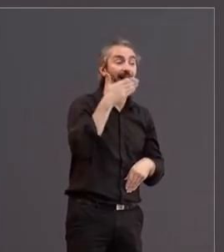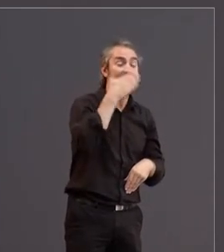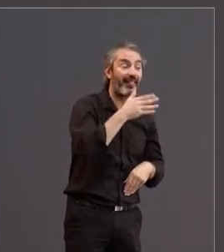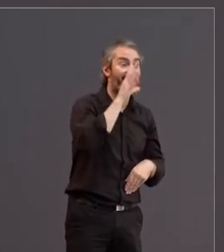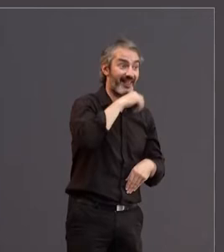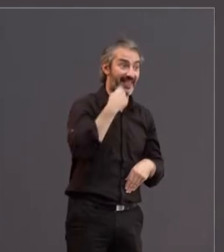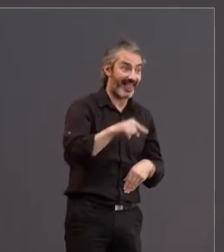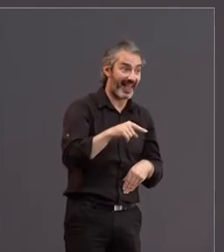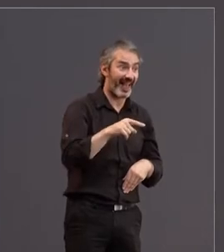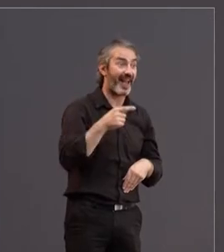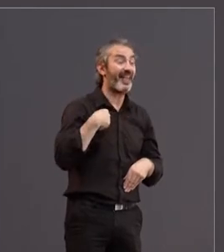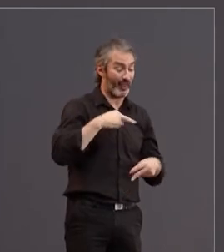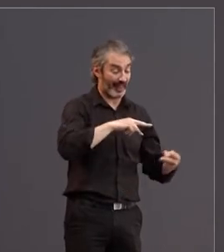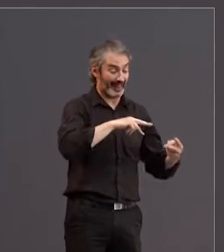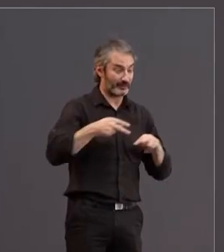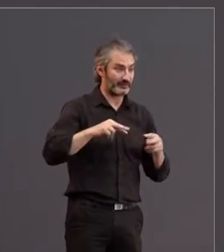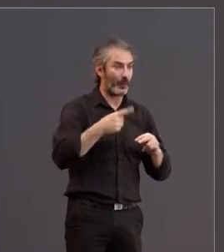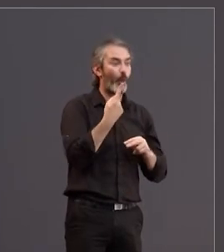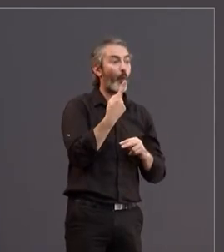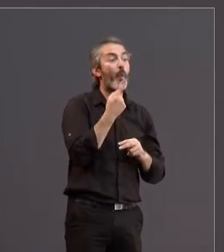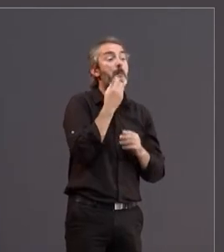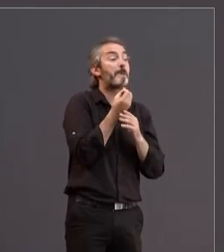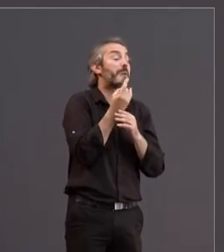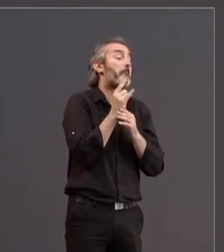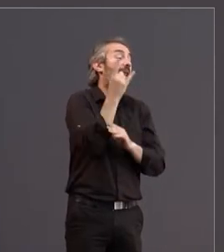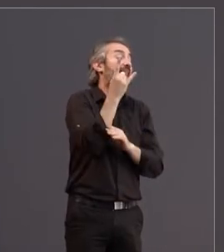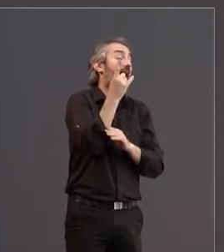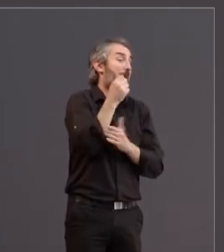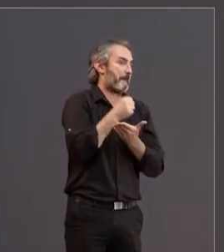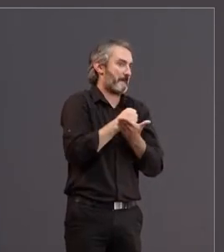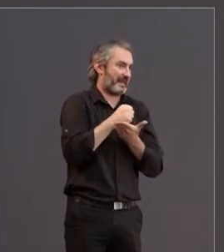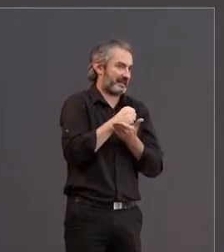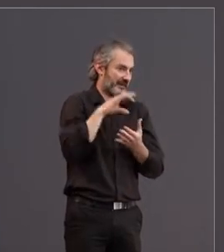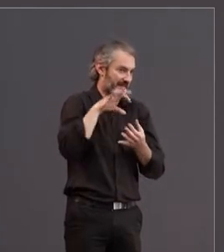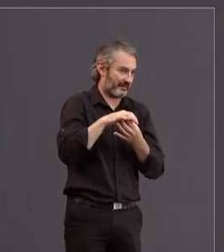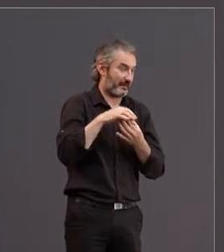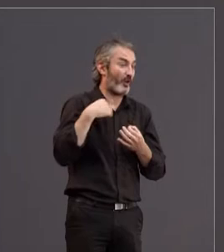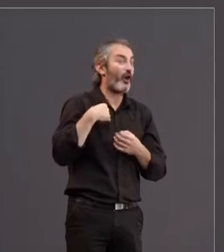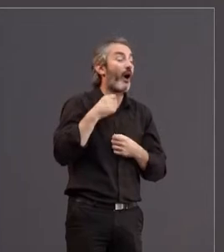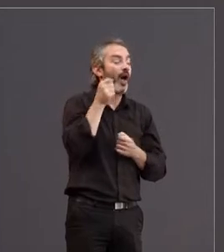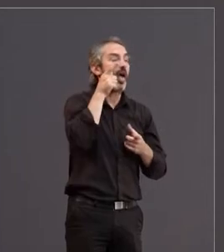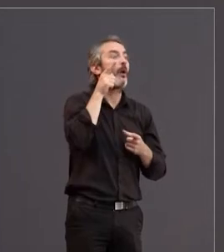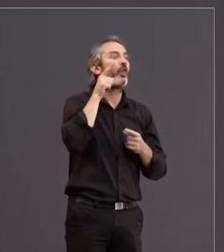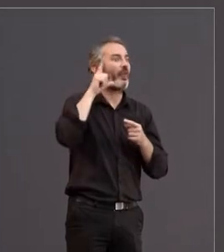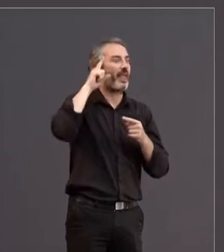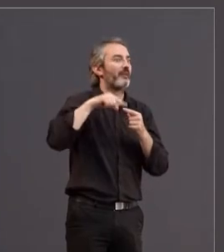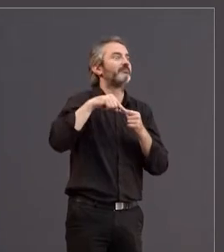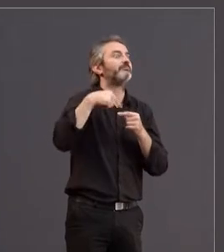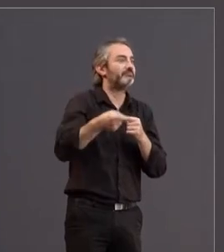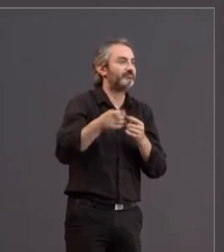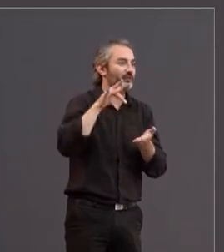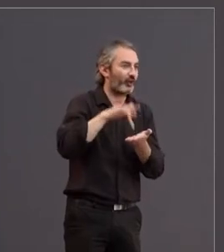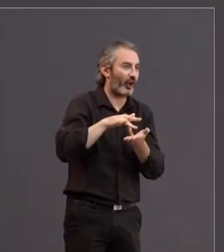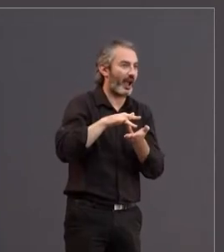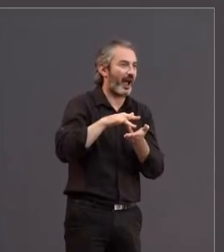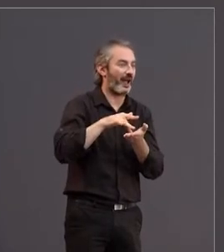errors i em vaig equivocar en la traducció d'una planta medicinal. Encara que això ho vaig saber el dia D. El dia D, el tràgic dia D va ser el dia que la